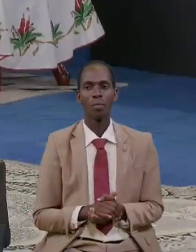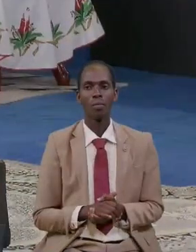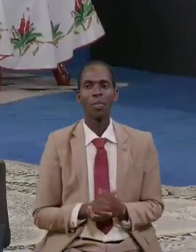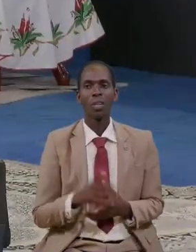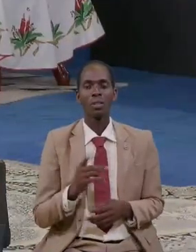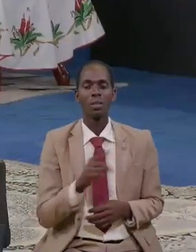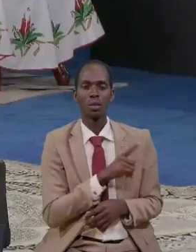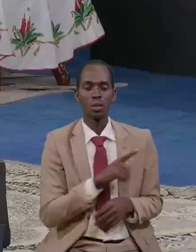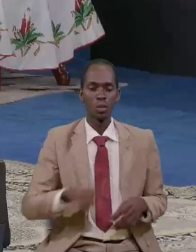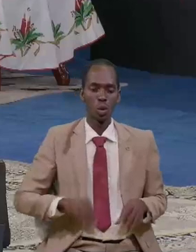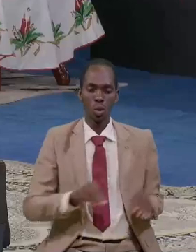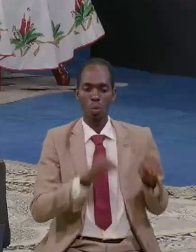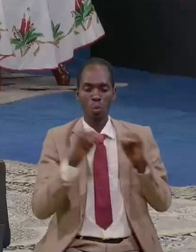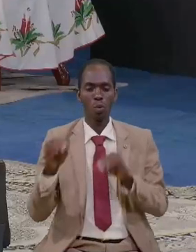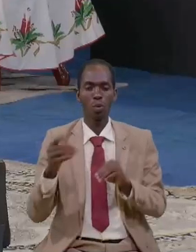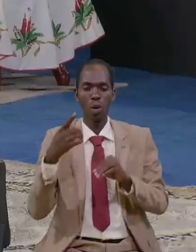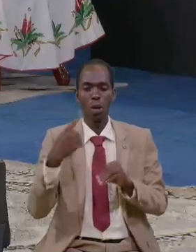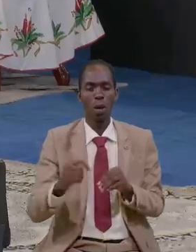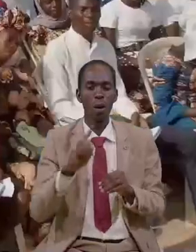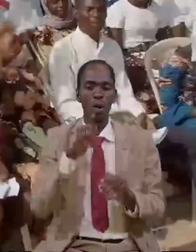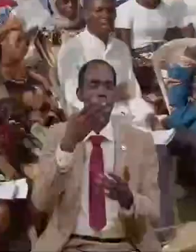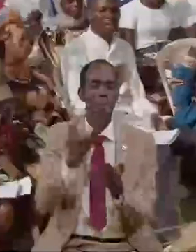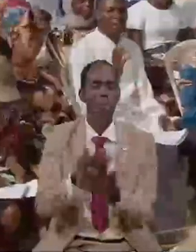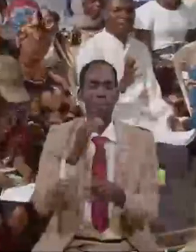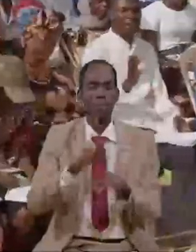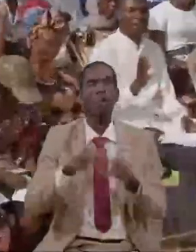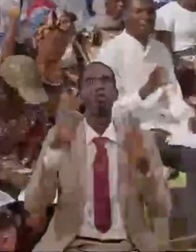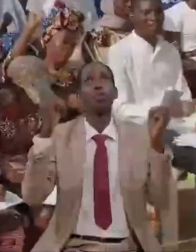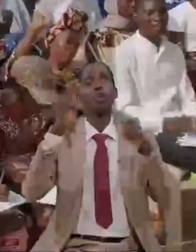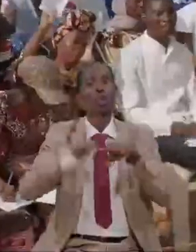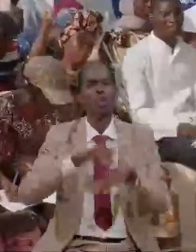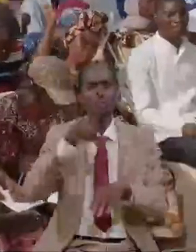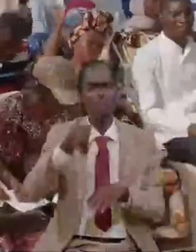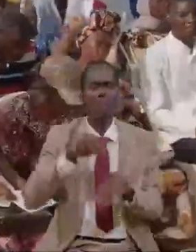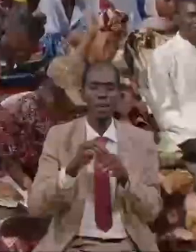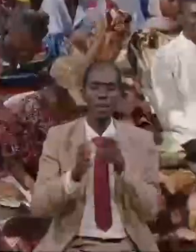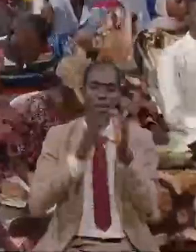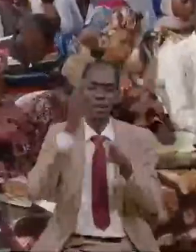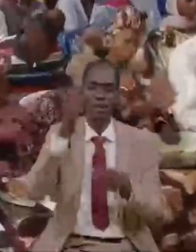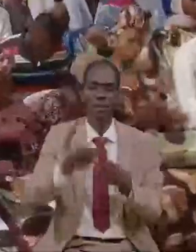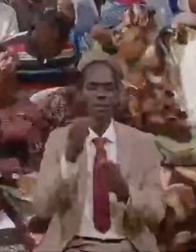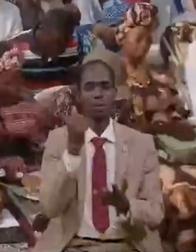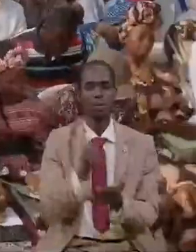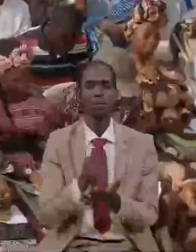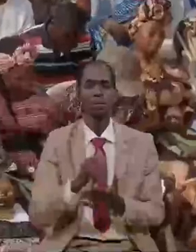Que Dieu mette une marque de triomphe sur toi au nom de Jésus.